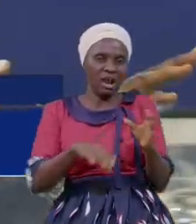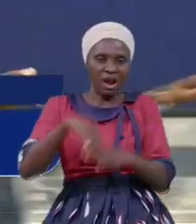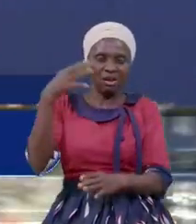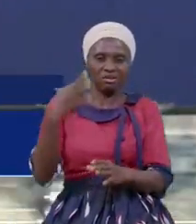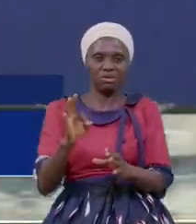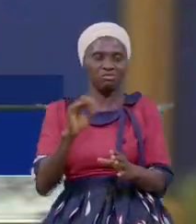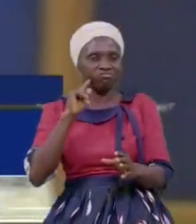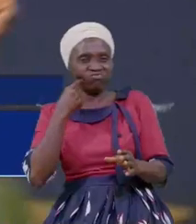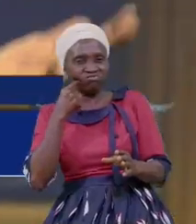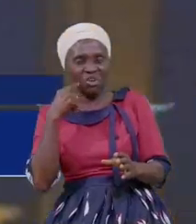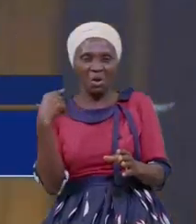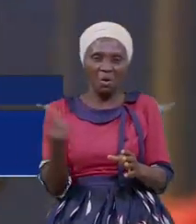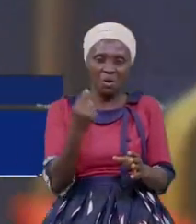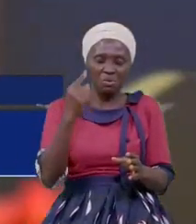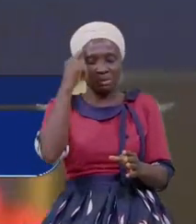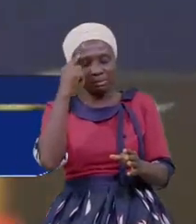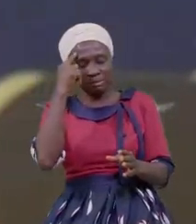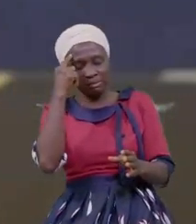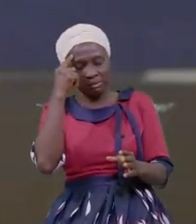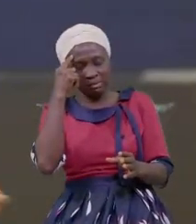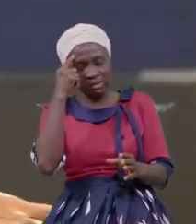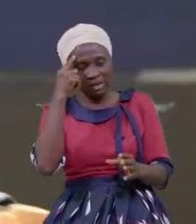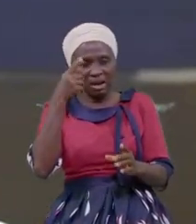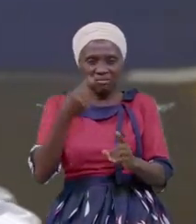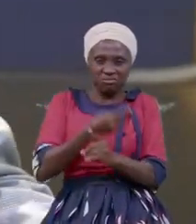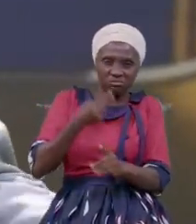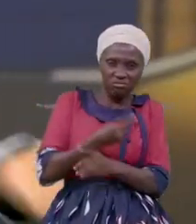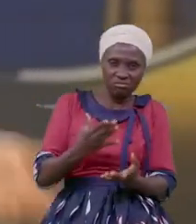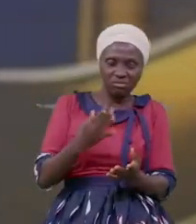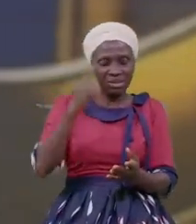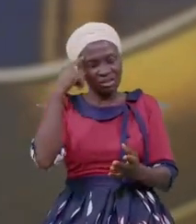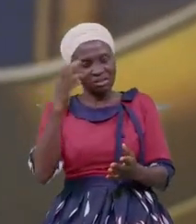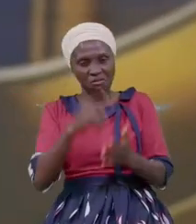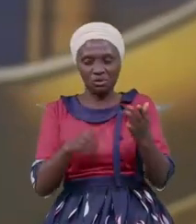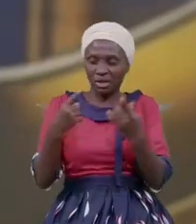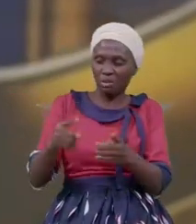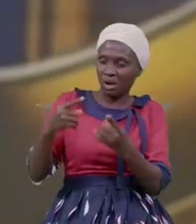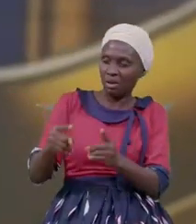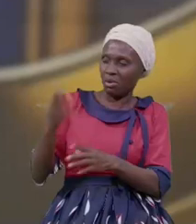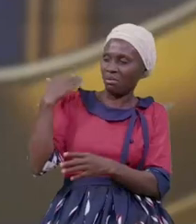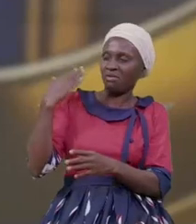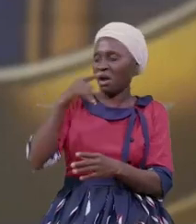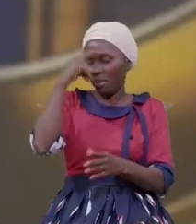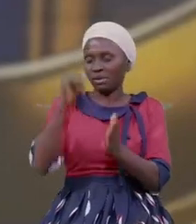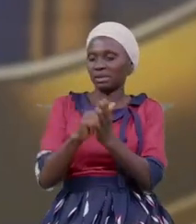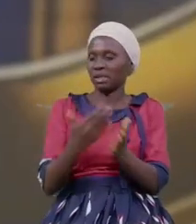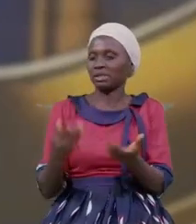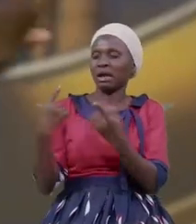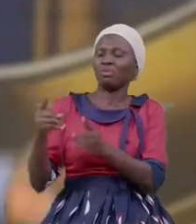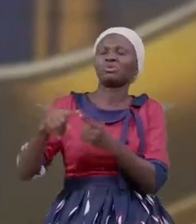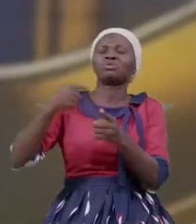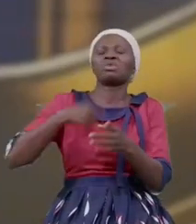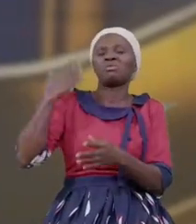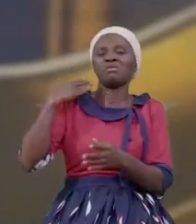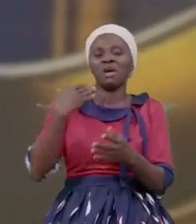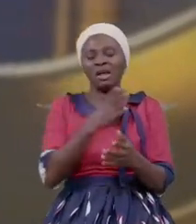toujours à ceci arrivé ceci arrivé et à cause des choses qui sont arrivées voilà pourquoi je suis enchaîné maintenant